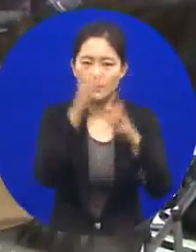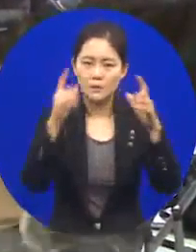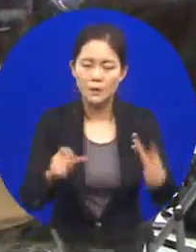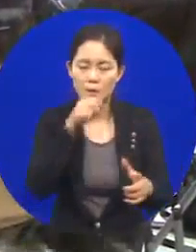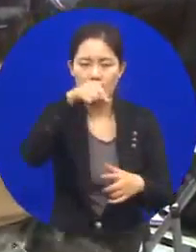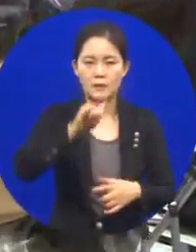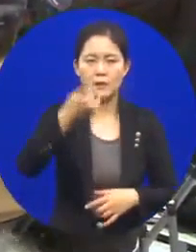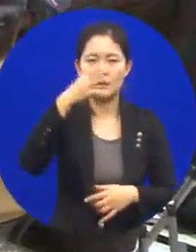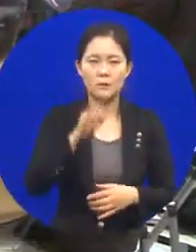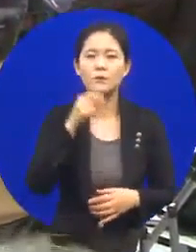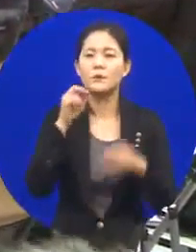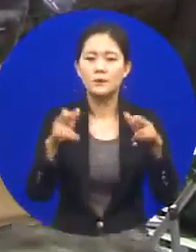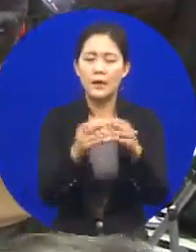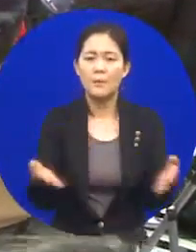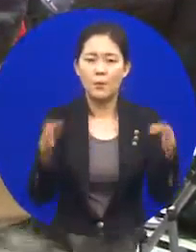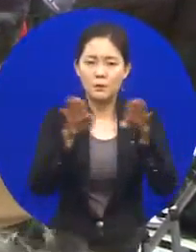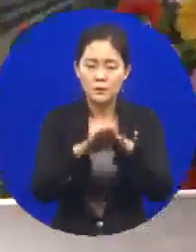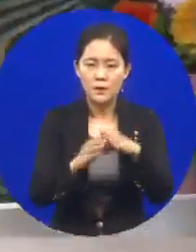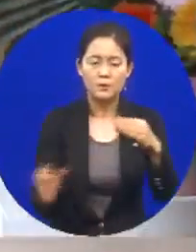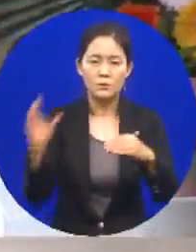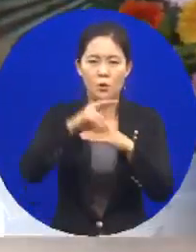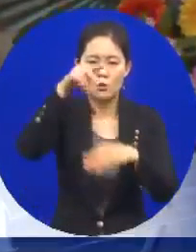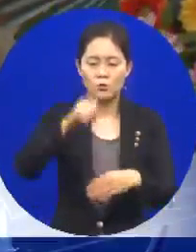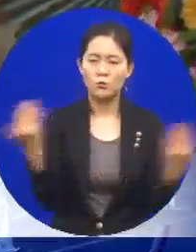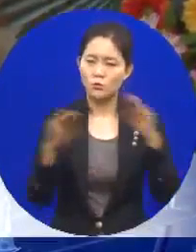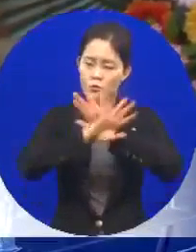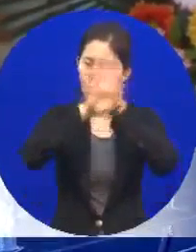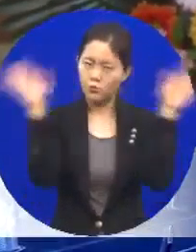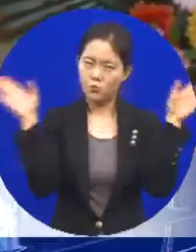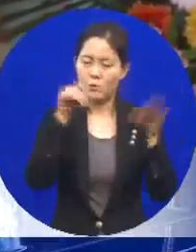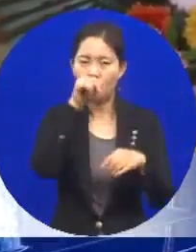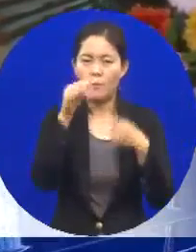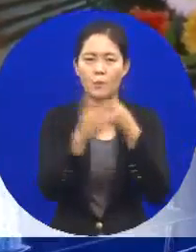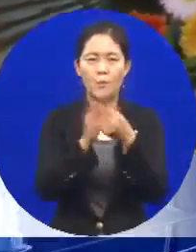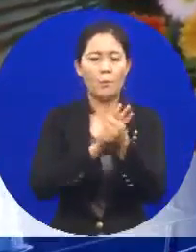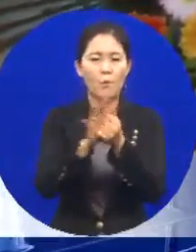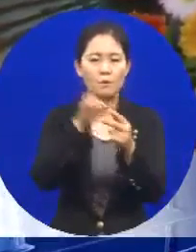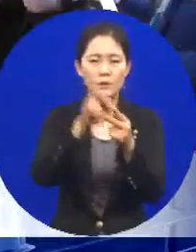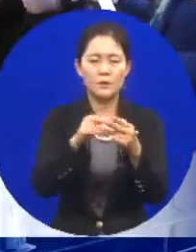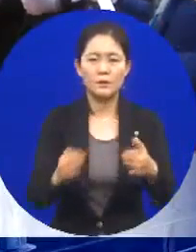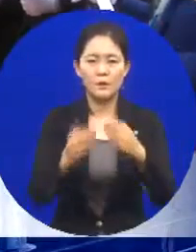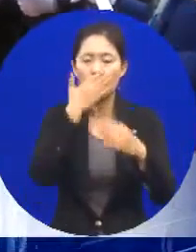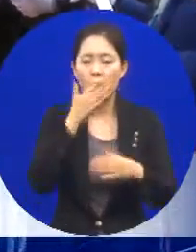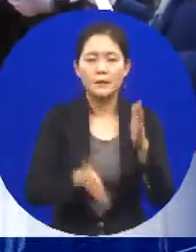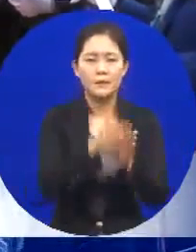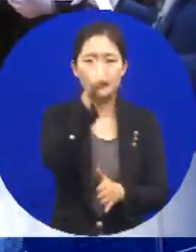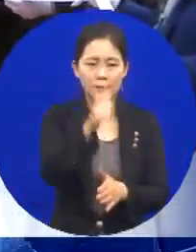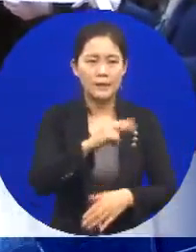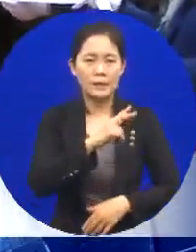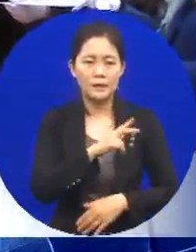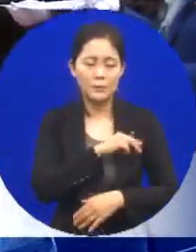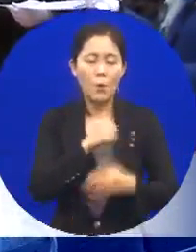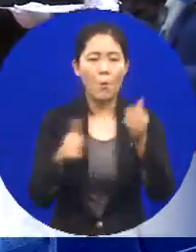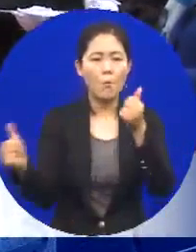용인시 기흥장애인복지관이 주간보호센터를 증축해 29일 개관식을 개최했습니다. 개관식에는 정찬민 시장과